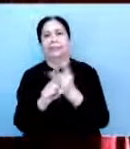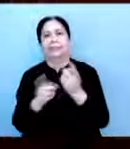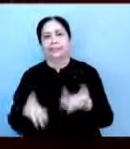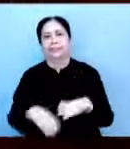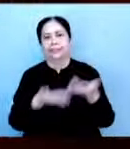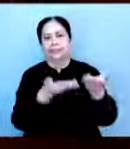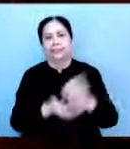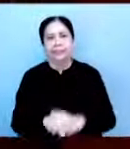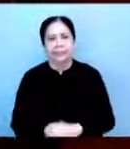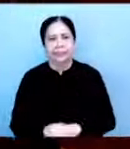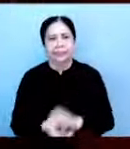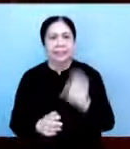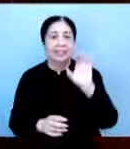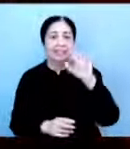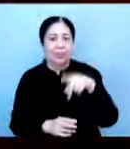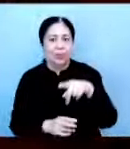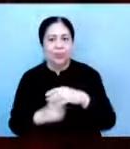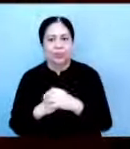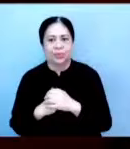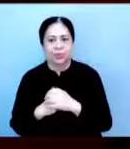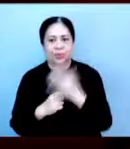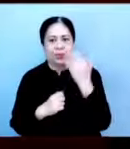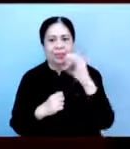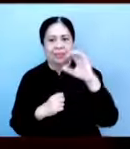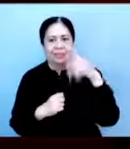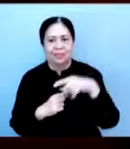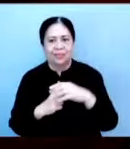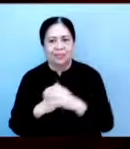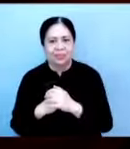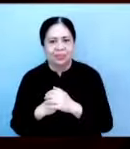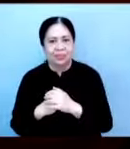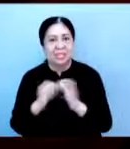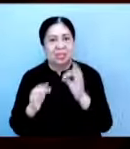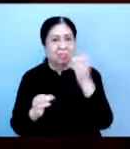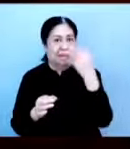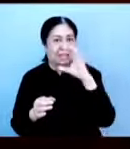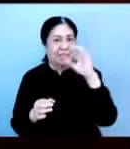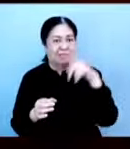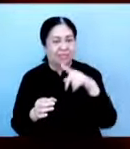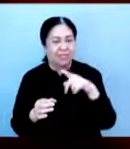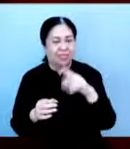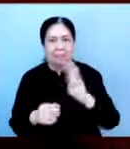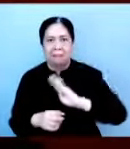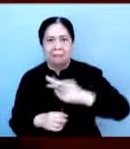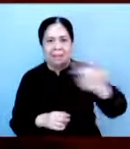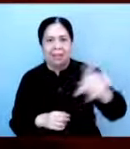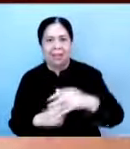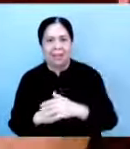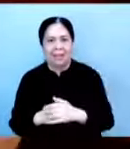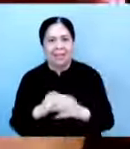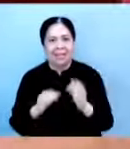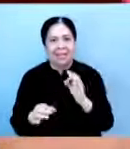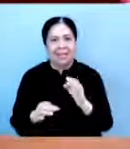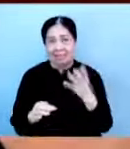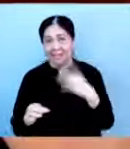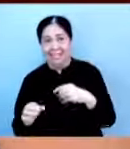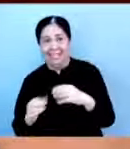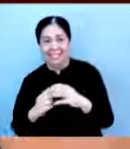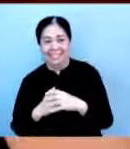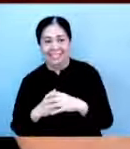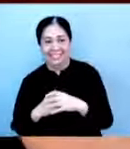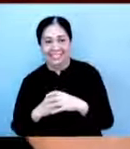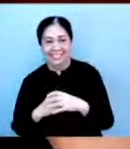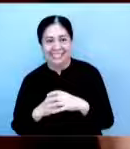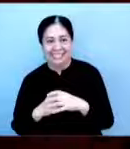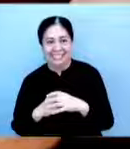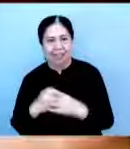cellphone cellphone Bakit cellphone kung pangit ng cellphone ibibigay ko kung paro pag maganda gate